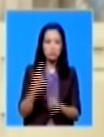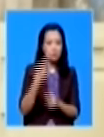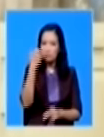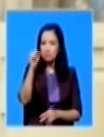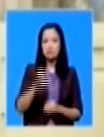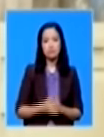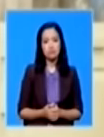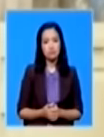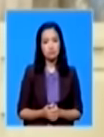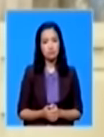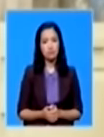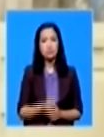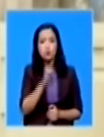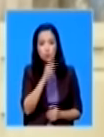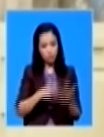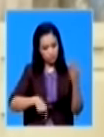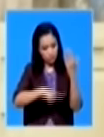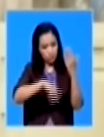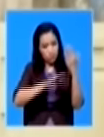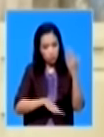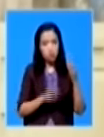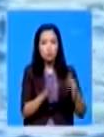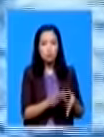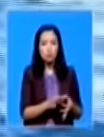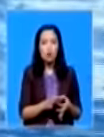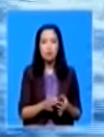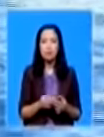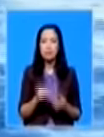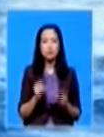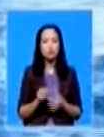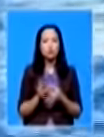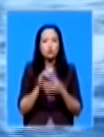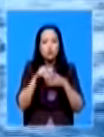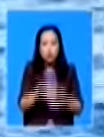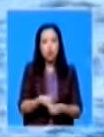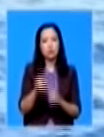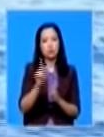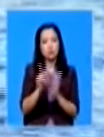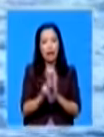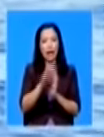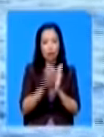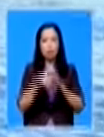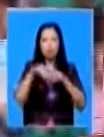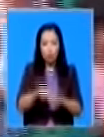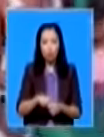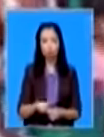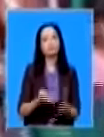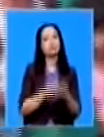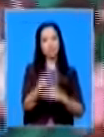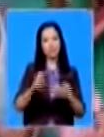ในกฎหมายในระบบมันก็จบใช่ไหมนั้นต้องช่วยกันค้ามนุษย์อีกใช่ป่ะล่ะค้ามนุษย์พันไปไหนไ